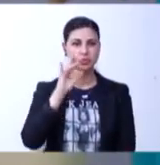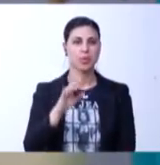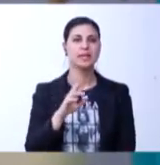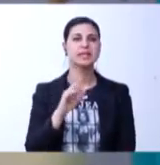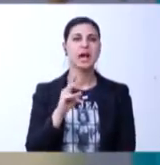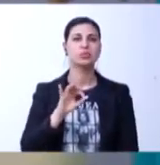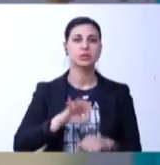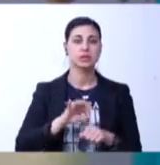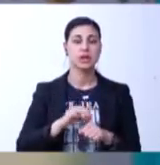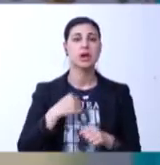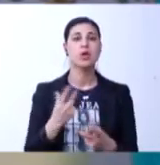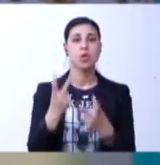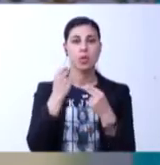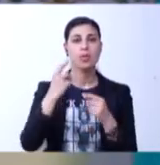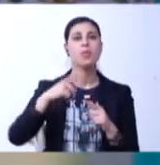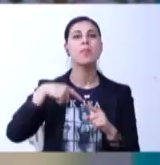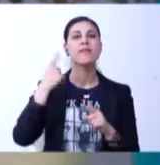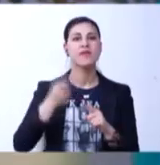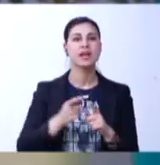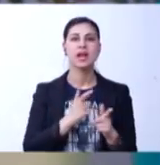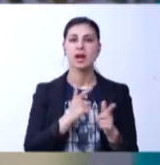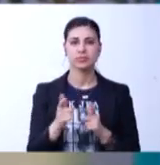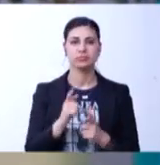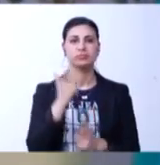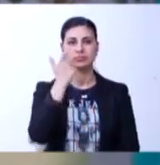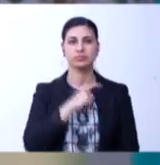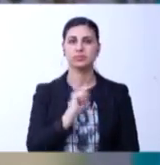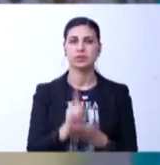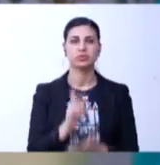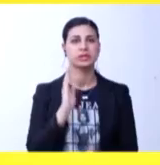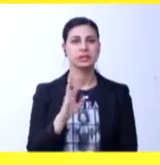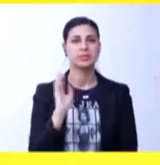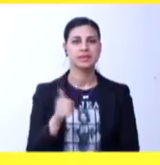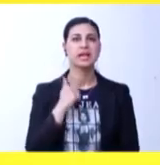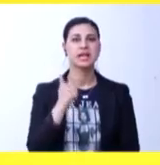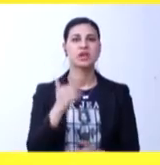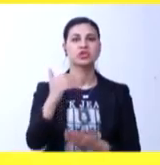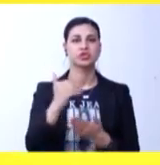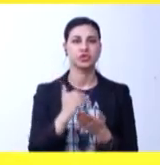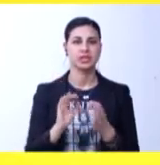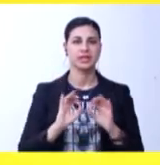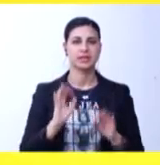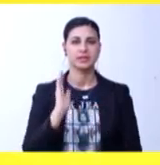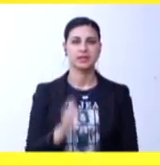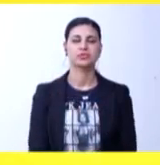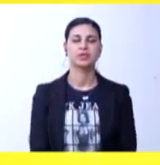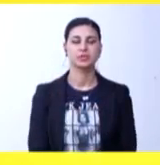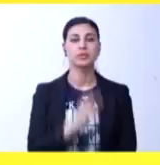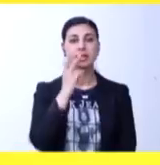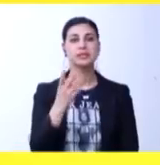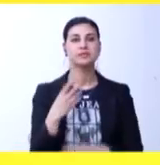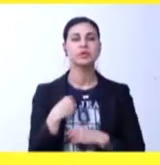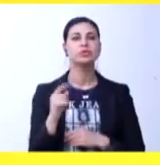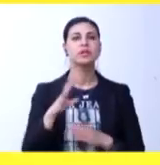და დამპირდა, რომ მომავალი წლისთვის აუცილებლად მომამზადებს, რომ მეც ჩავერთო და უკეთესი შედეგი აჩვენო. ნახოთ ერთად